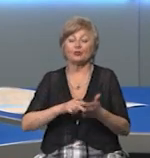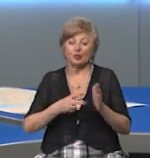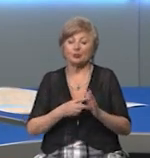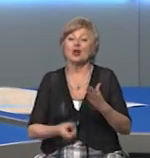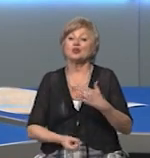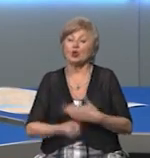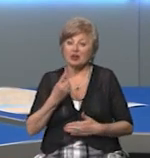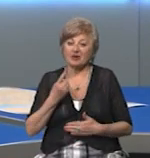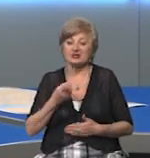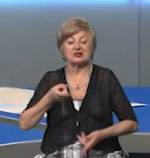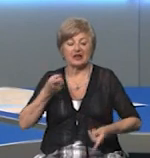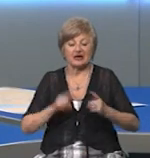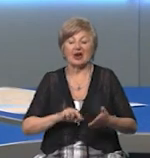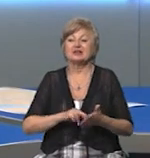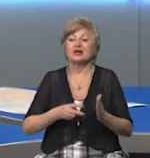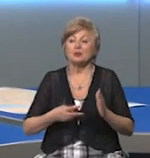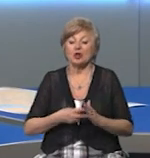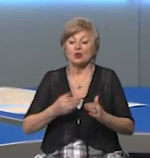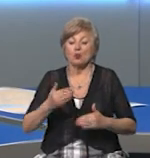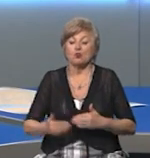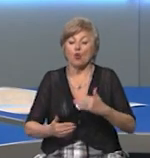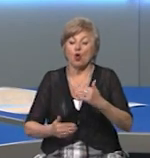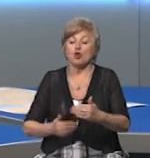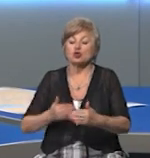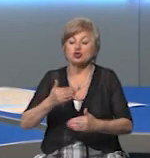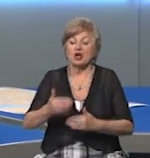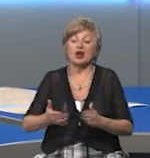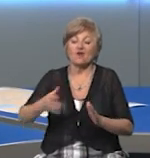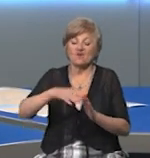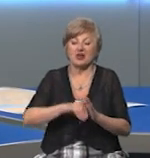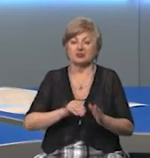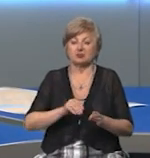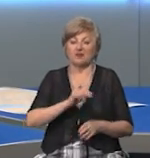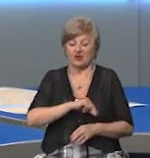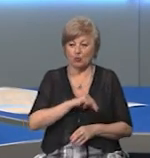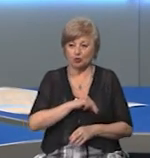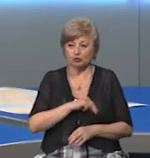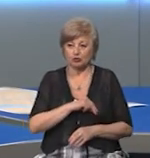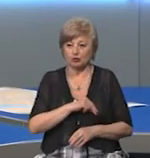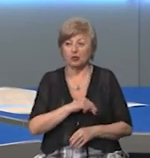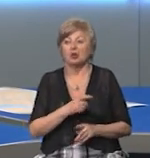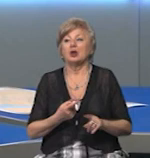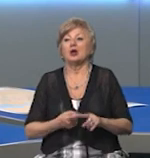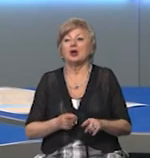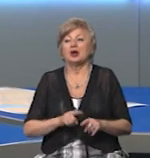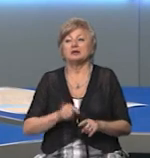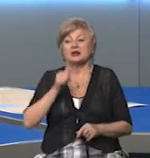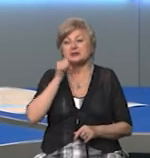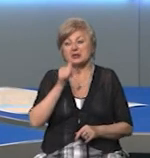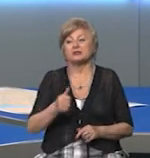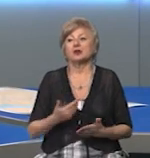Угу. Реальний план з покроковим введенням в експлуатацію, скажімо так. Це завтра